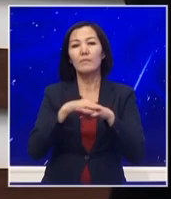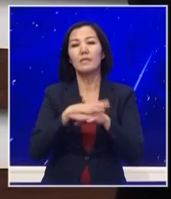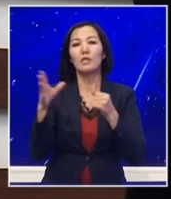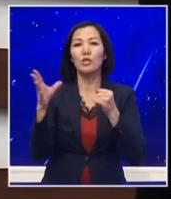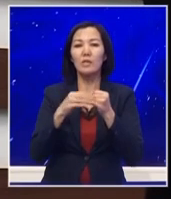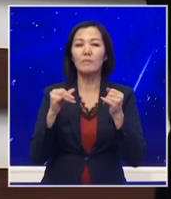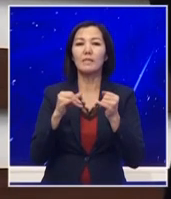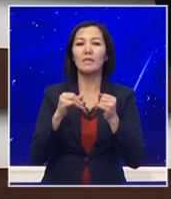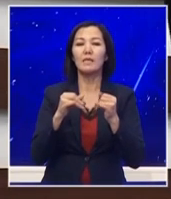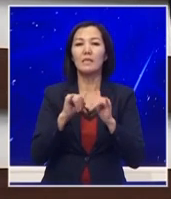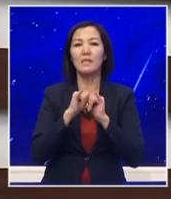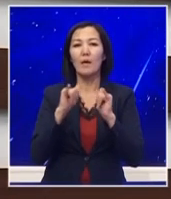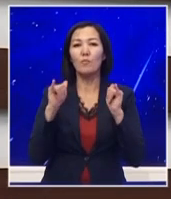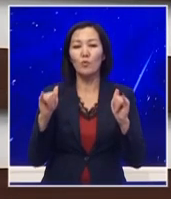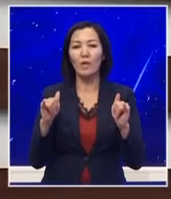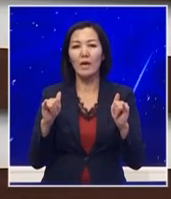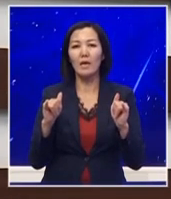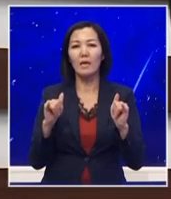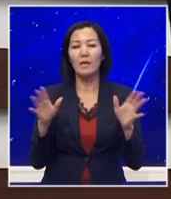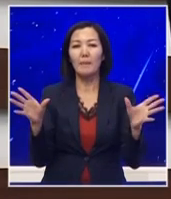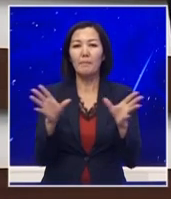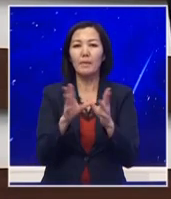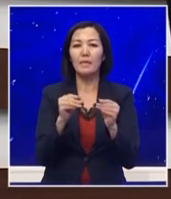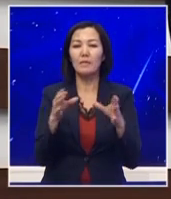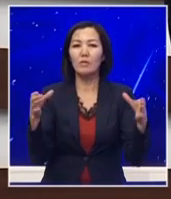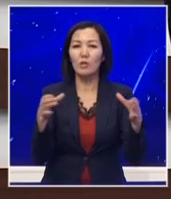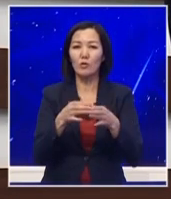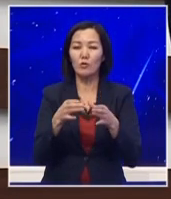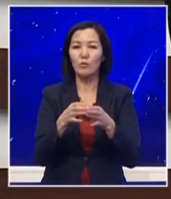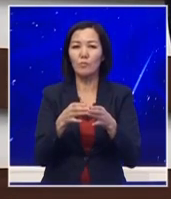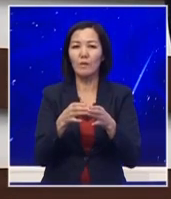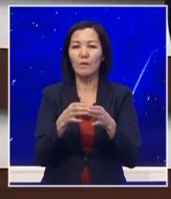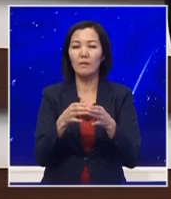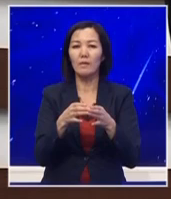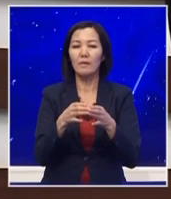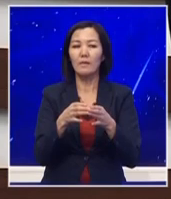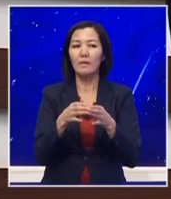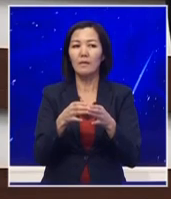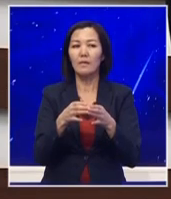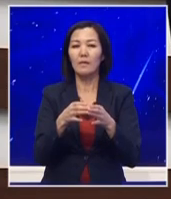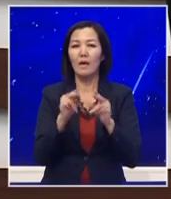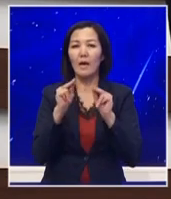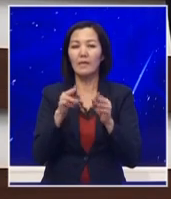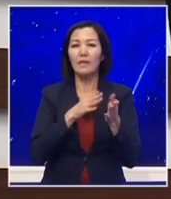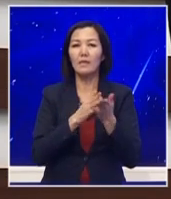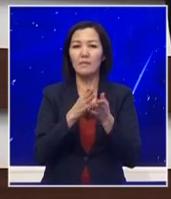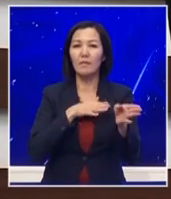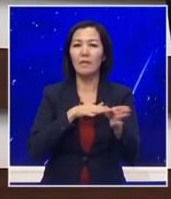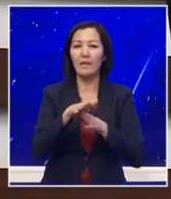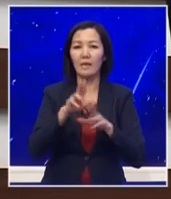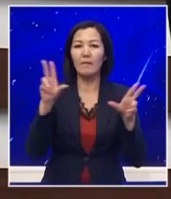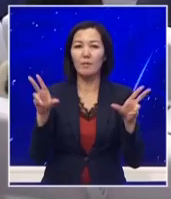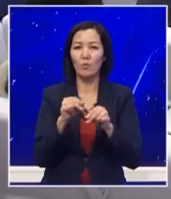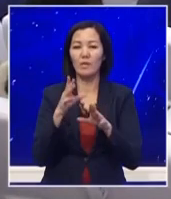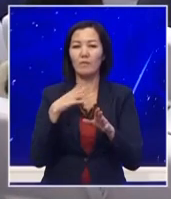жеріміздің, Жетісу жерінің осы мына бізге бірге істеп атқан әріптестеріммен қатарында адал қызмет істеймін деп уәде